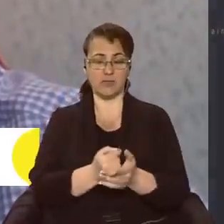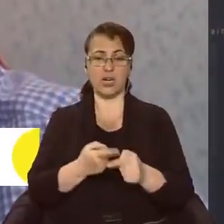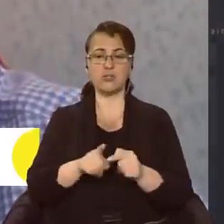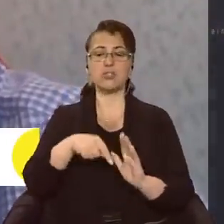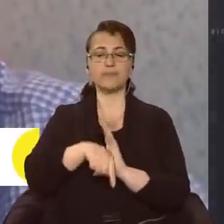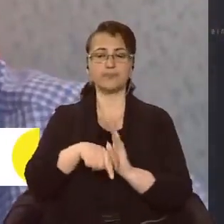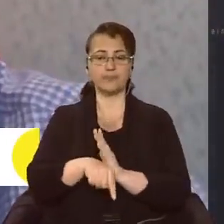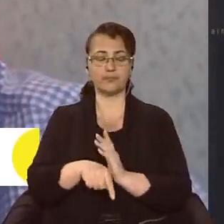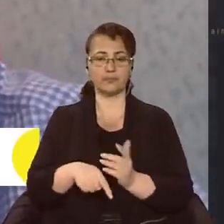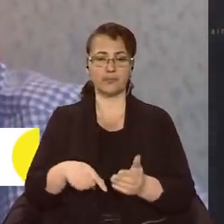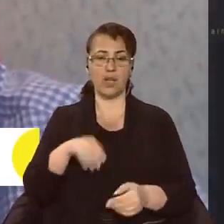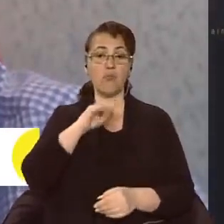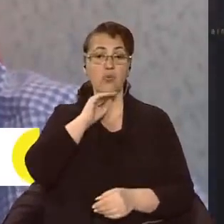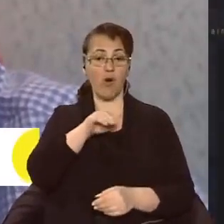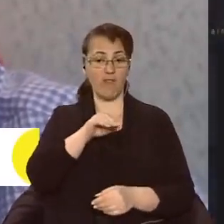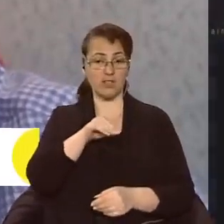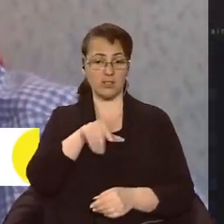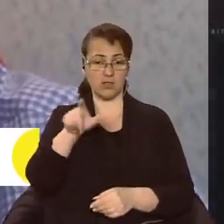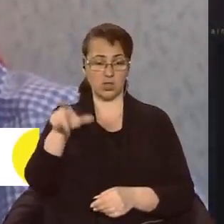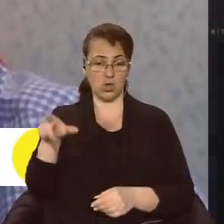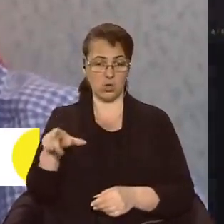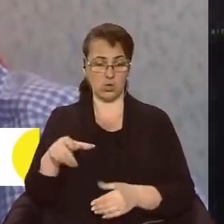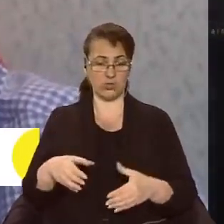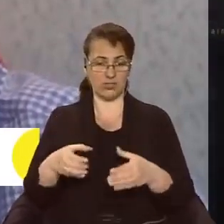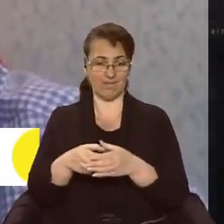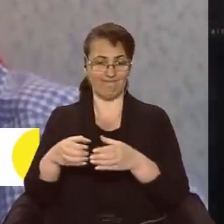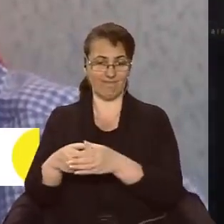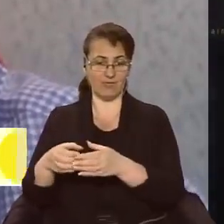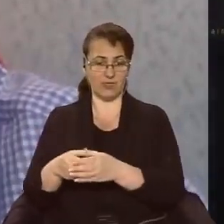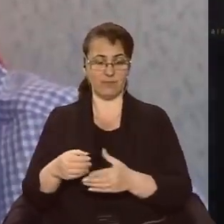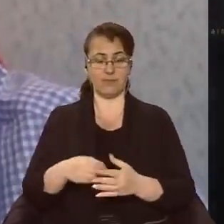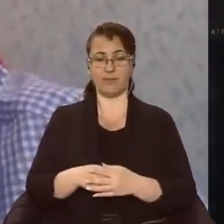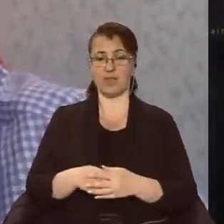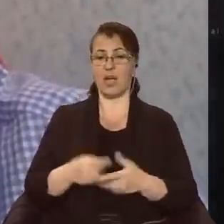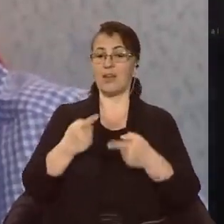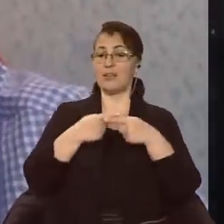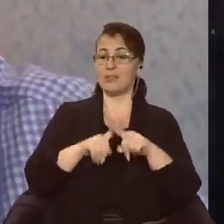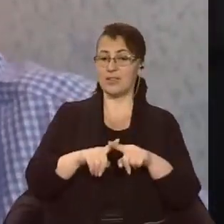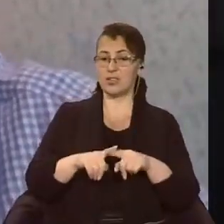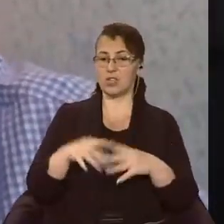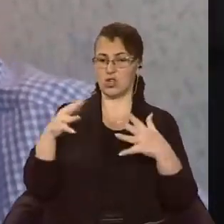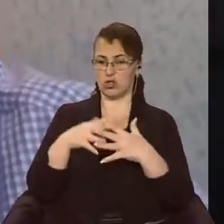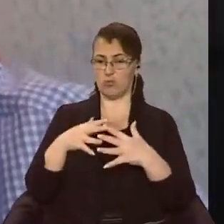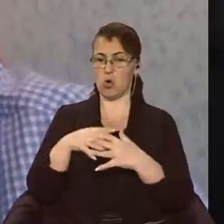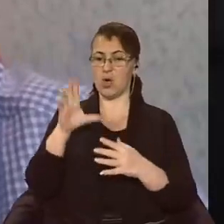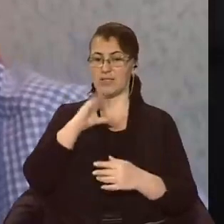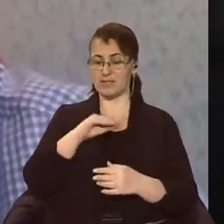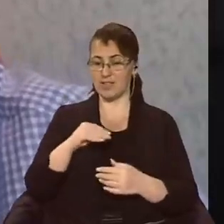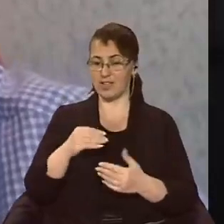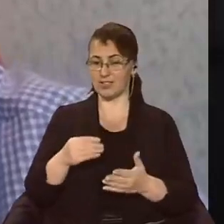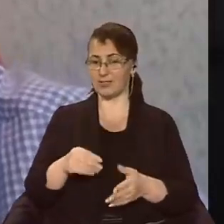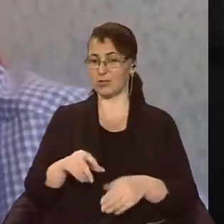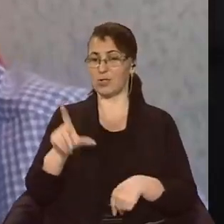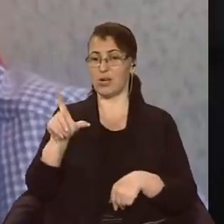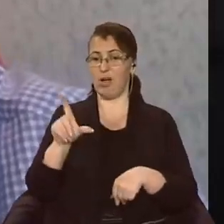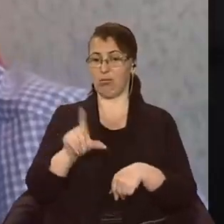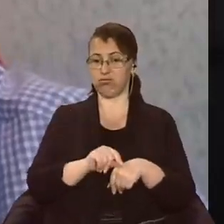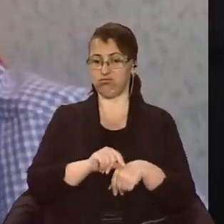професійним людським складом, це обумовлено технічним, боєздатним складом. Але в них